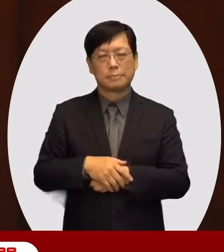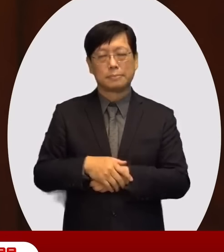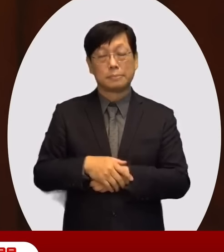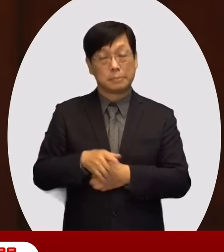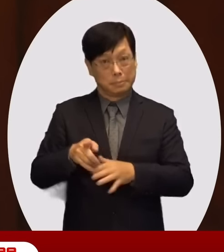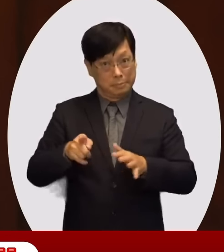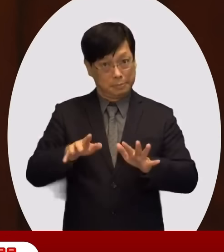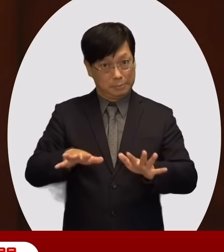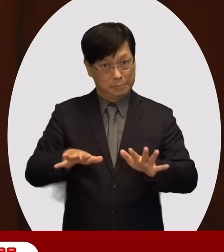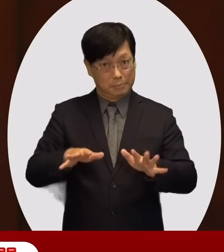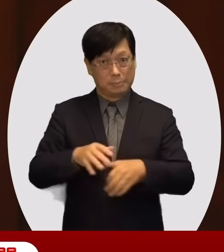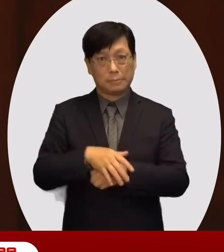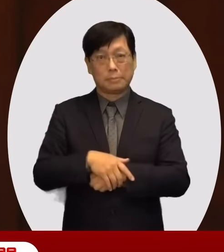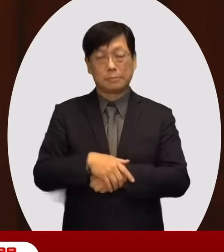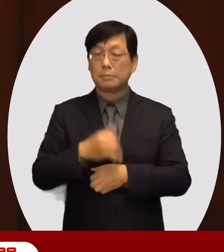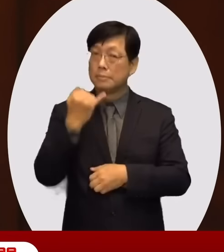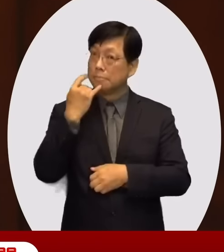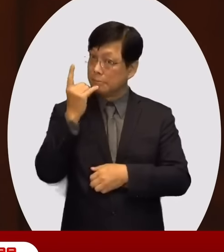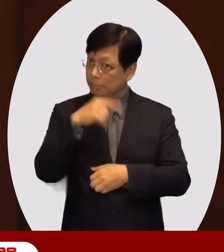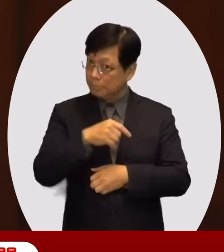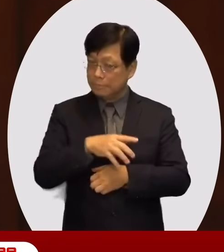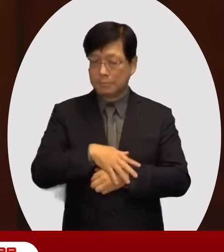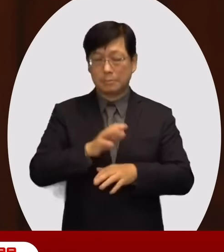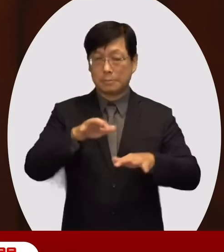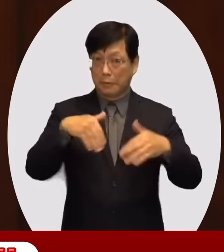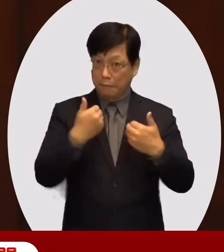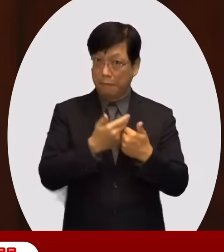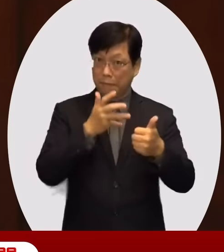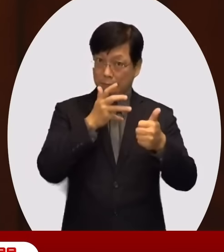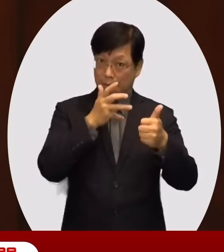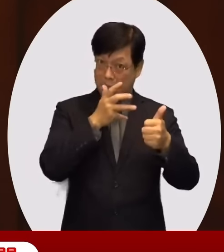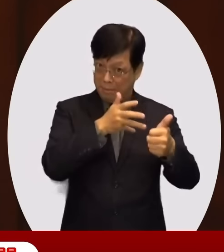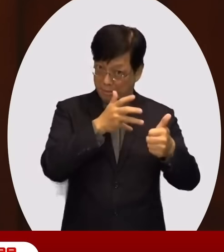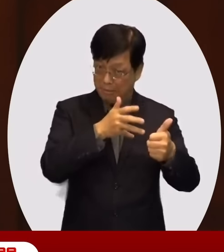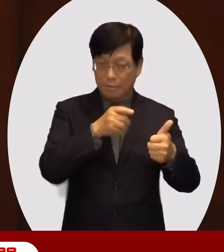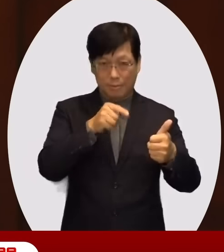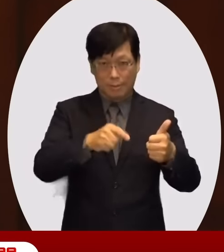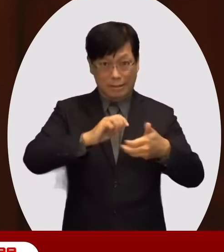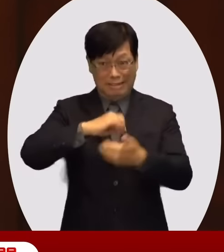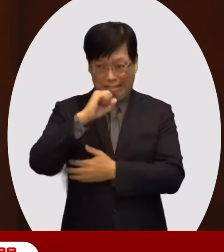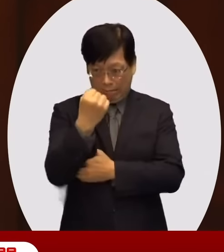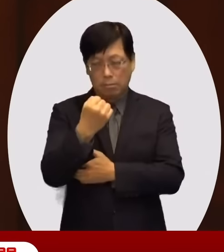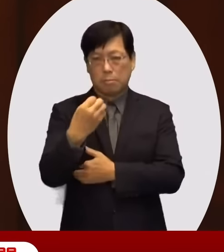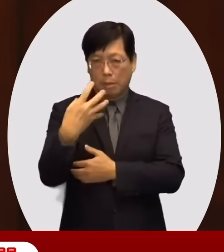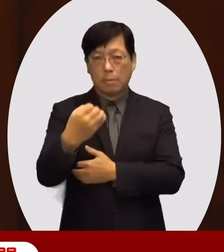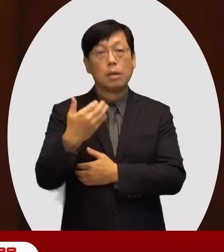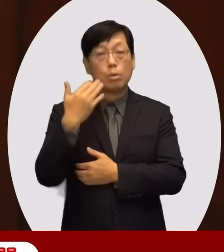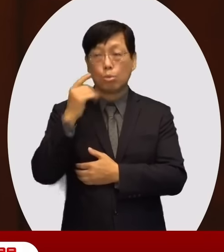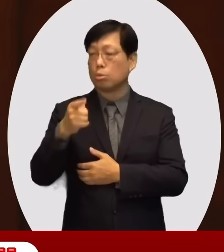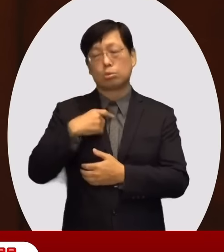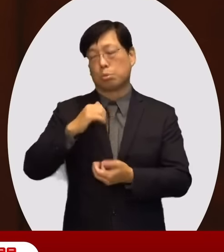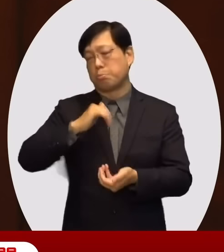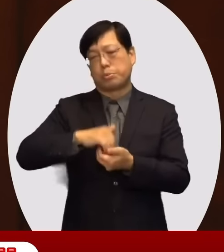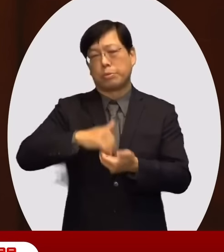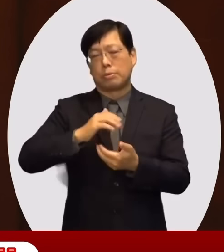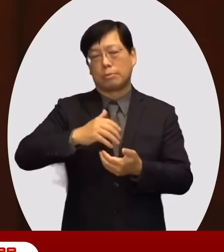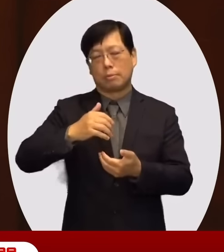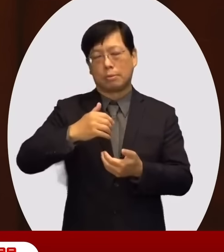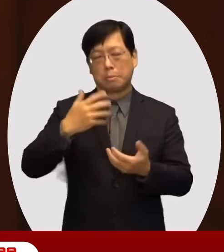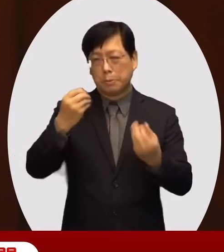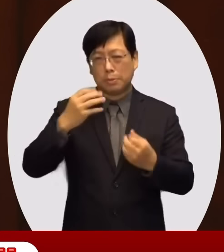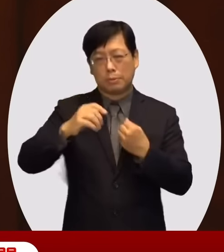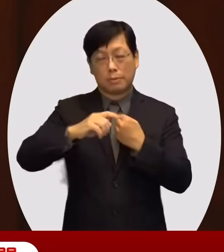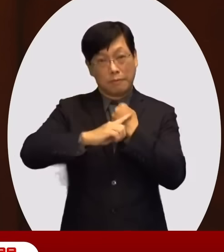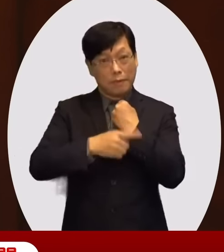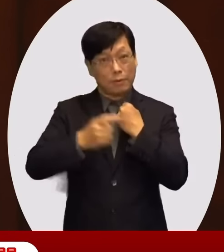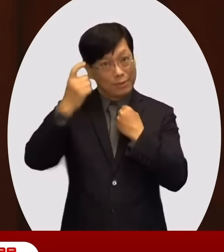你们现在可不可以给反质询下一个定义，或者如果你主张它是一个不确定法律概念的话，那至少要